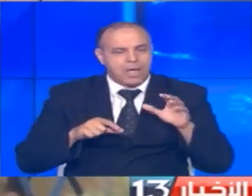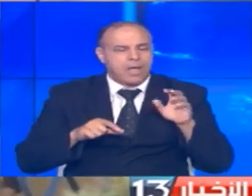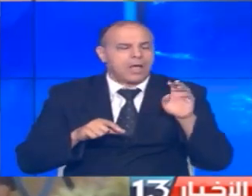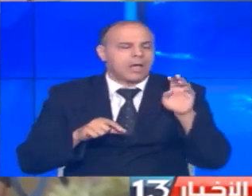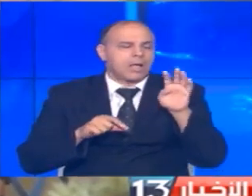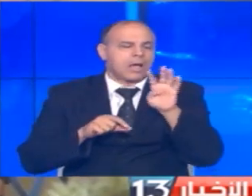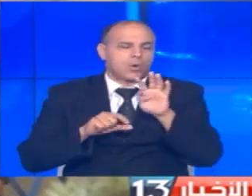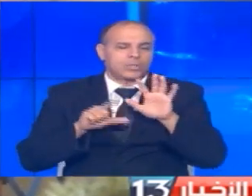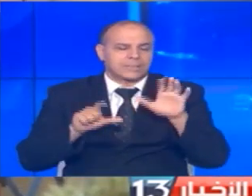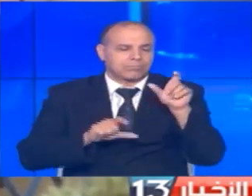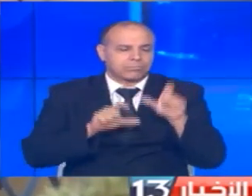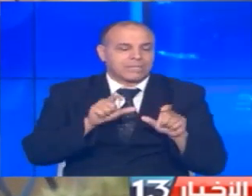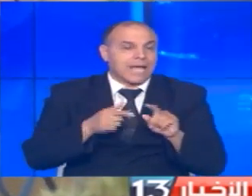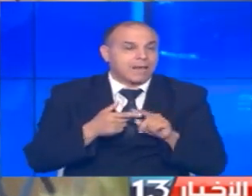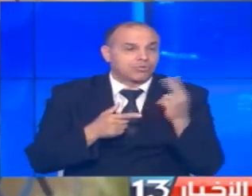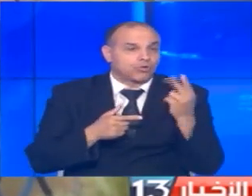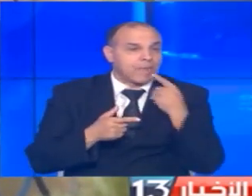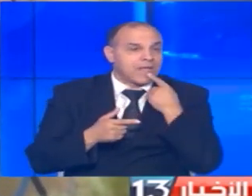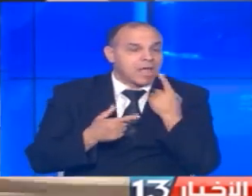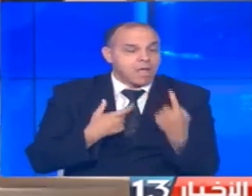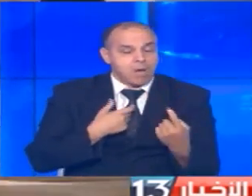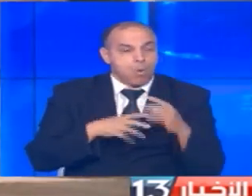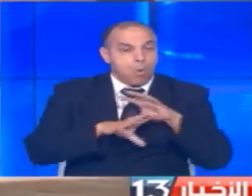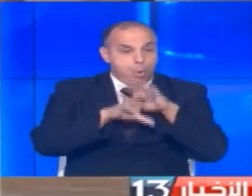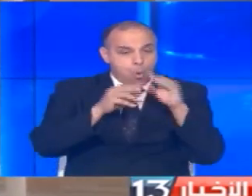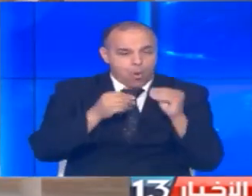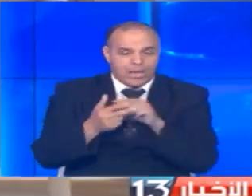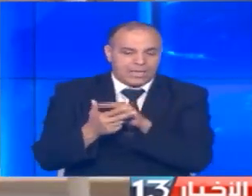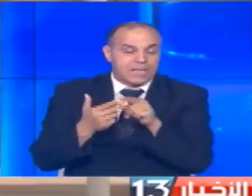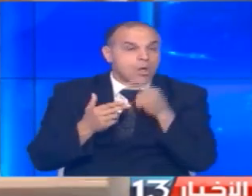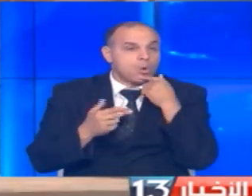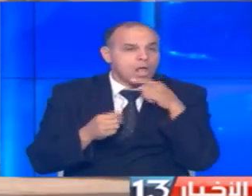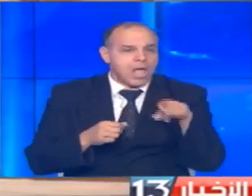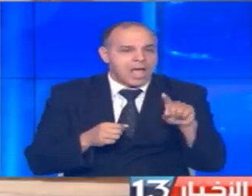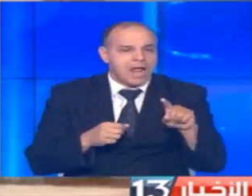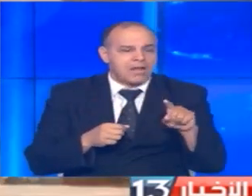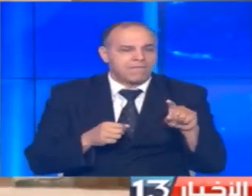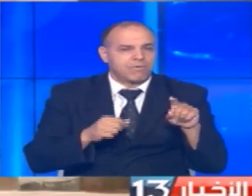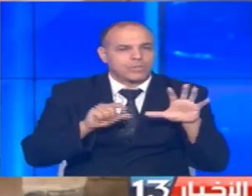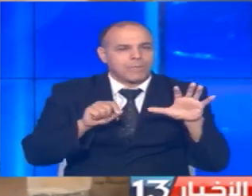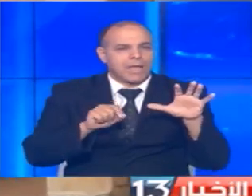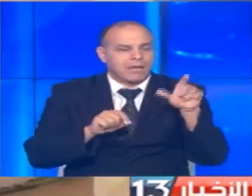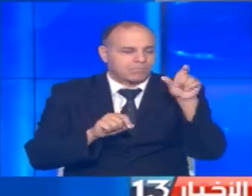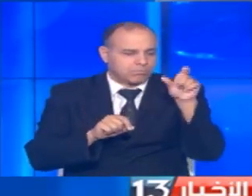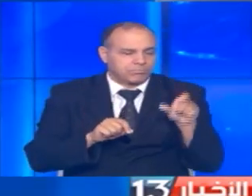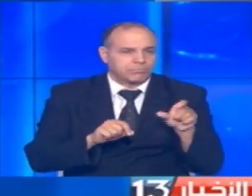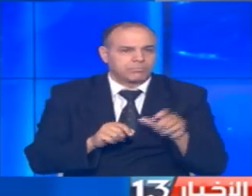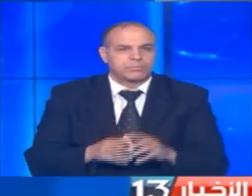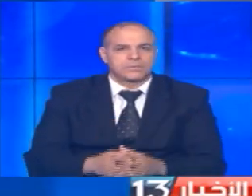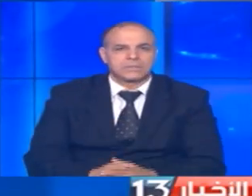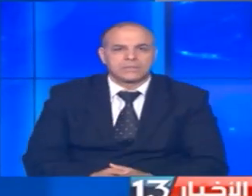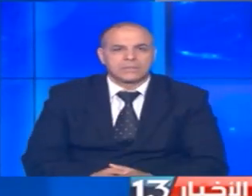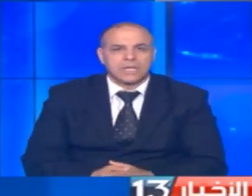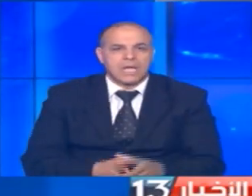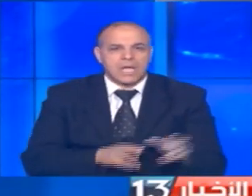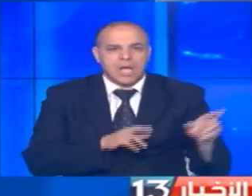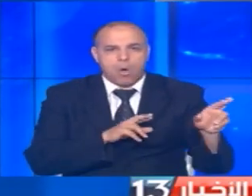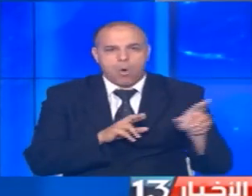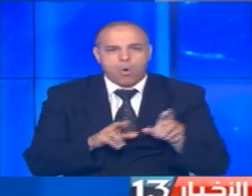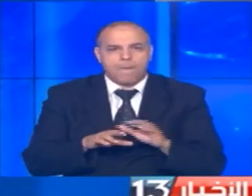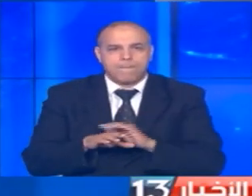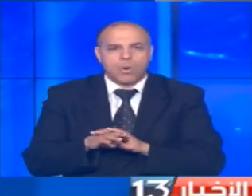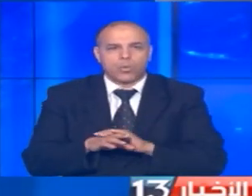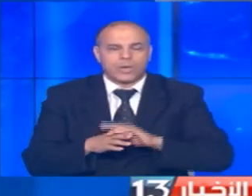749 طالبا، وتضم هذه المبيتات 1070 سريرا. ونعود إلى